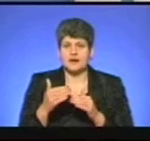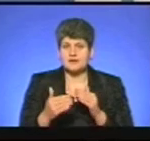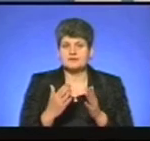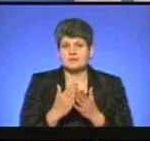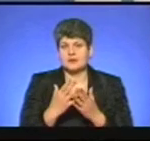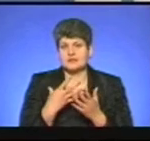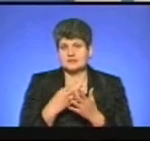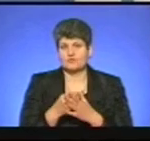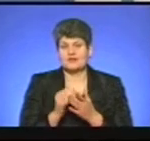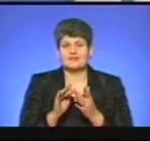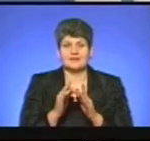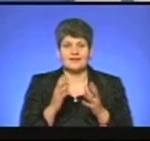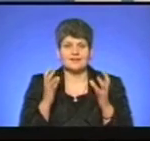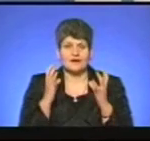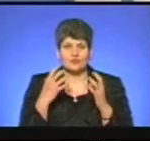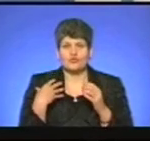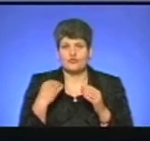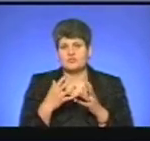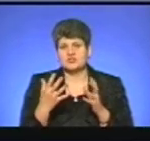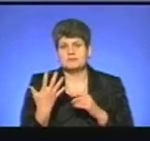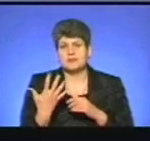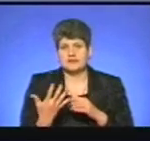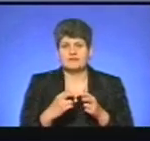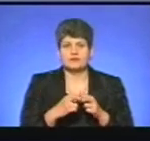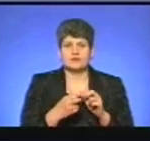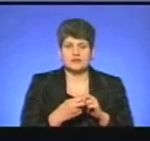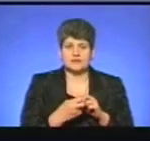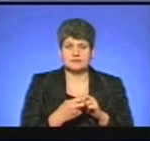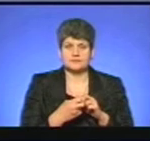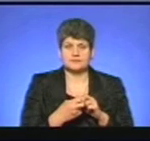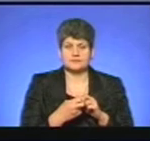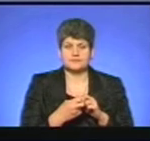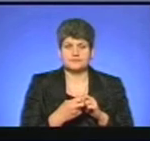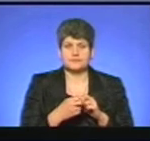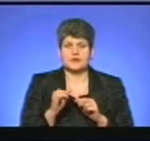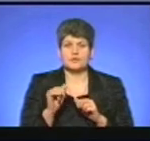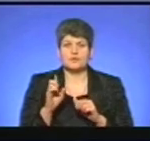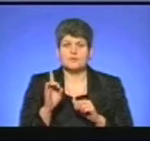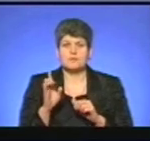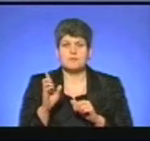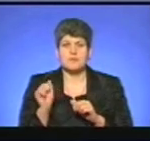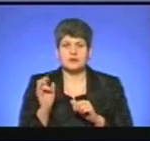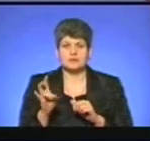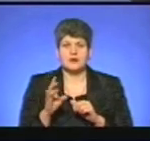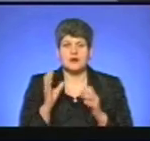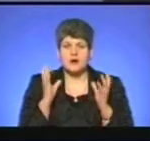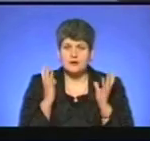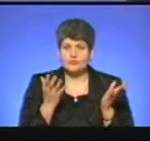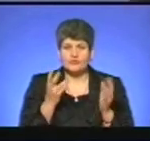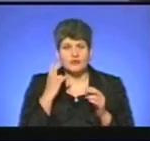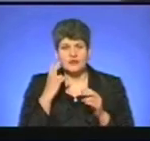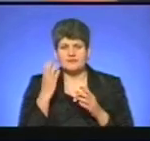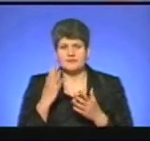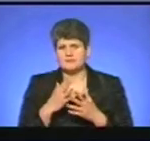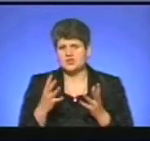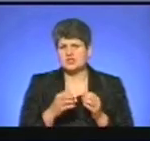своє інтернет-радіо. В Львові їх там більше 5, Франківська – це Urban Radio, в Києві їх